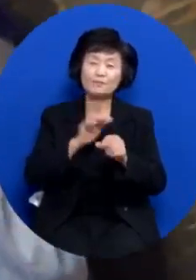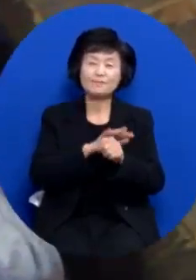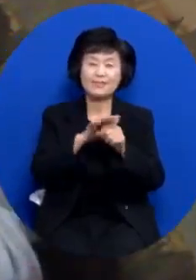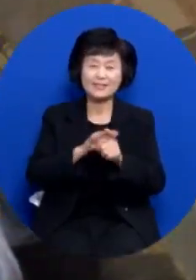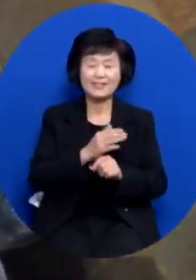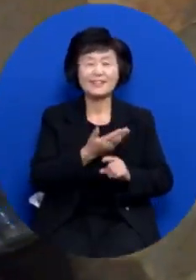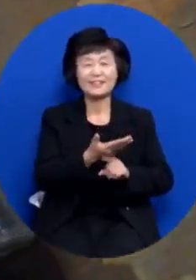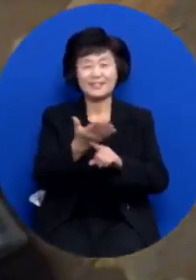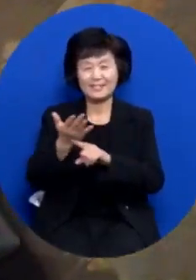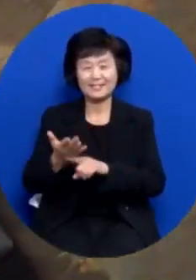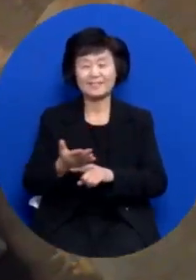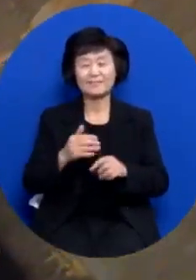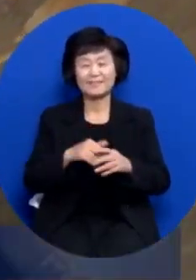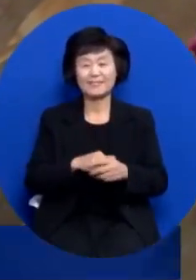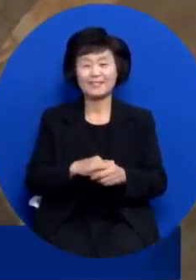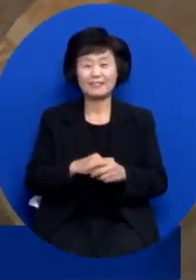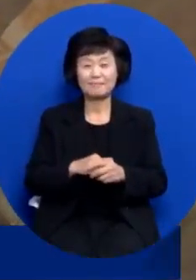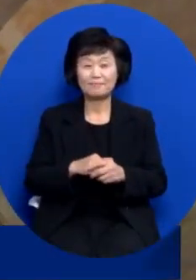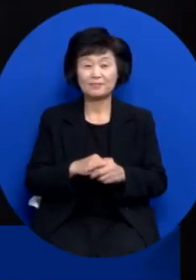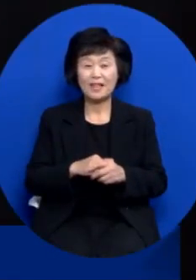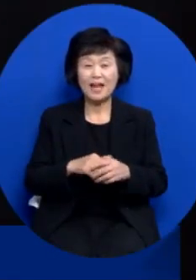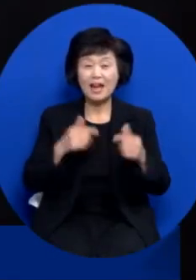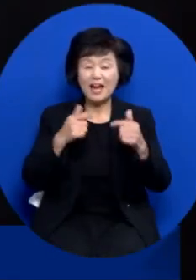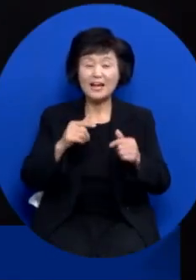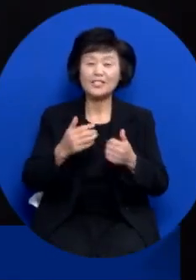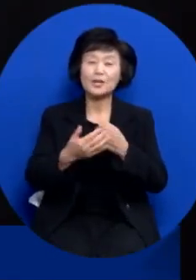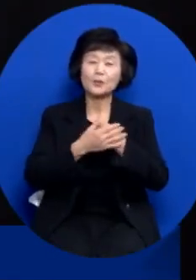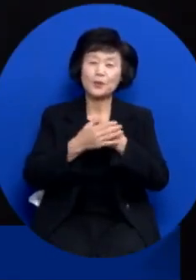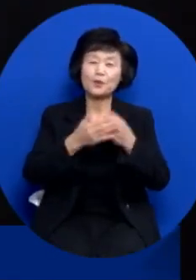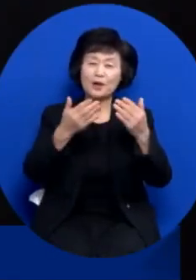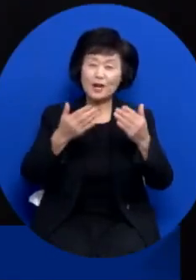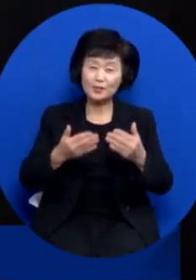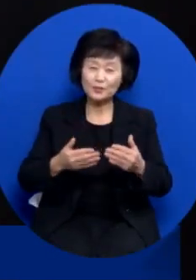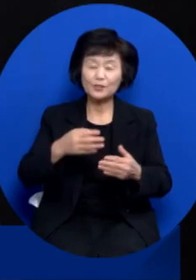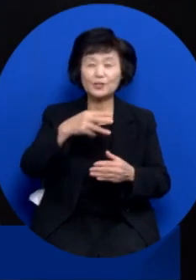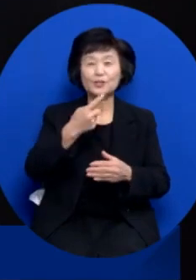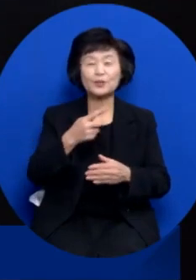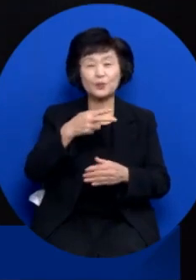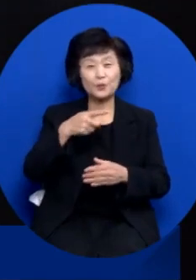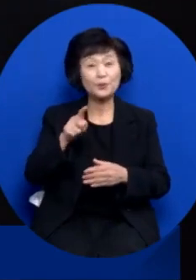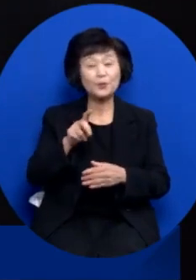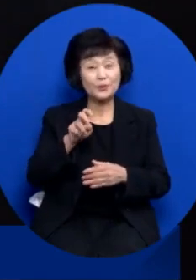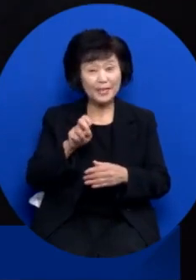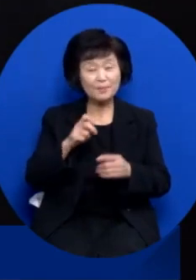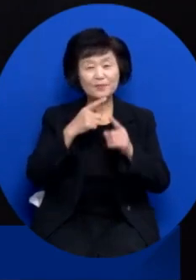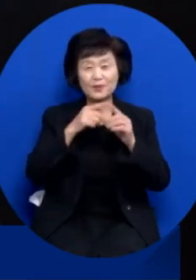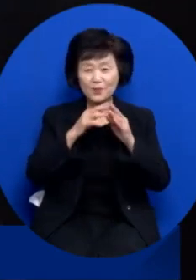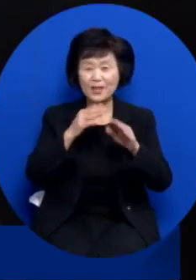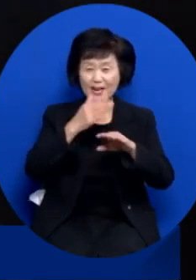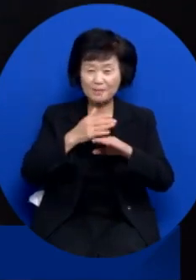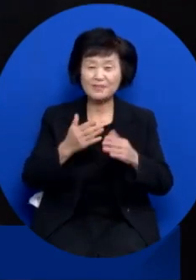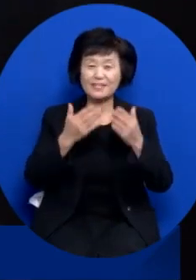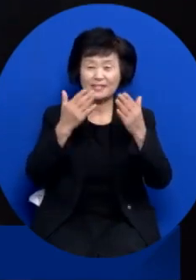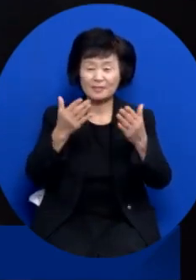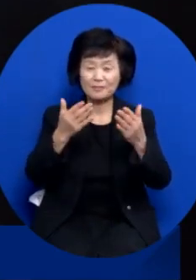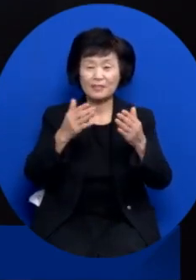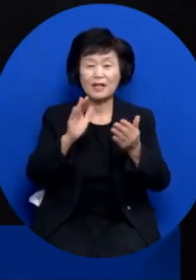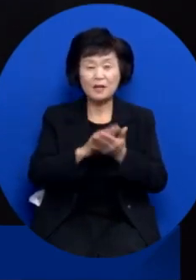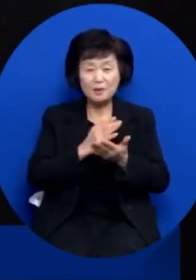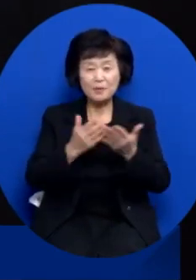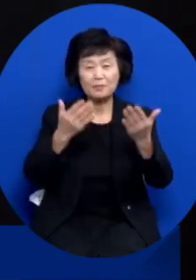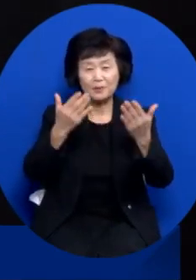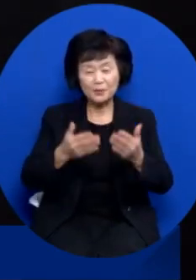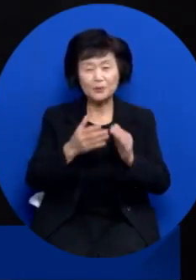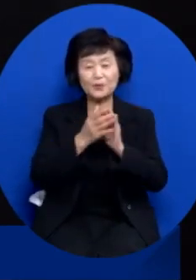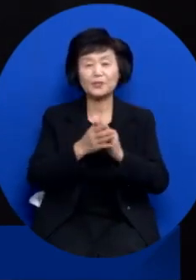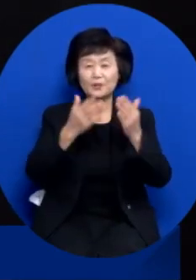전했습니다. Thank you, Pastor Rodin Church, for always sponsoring us, giving us, always pray for us.